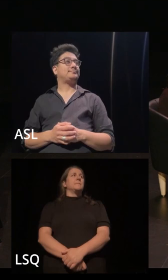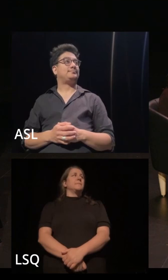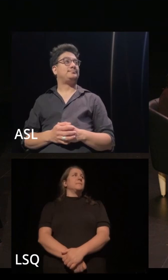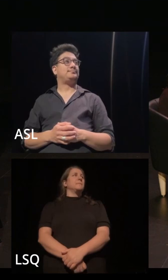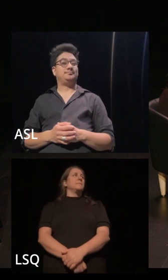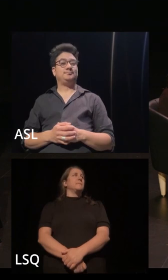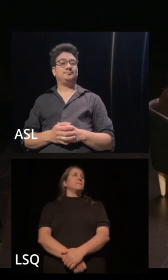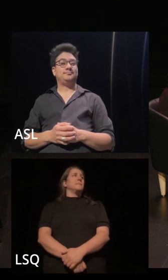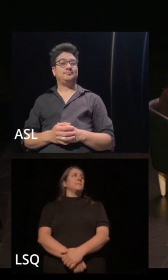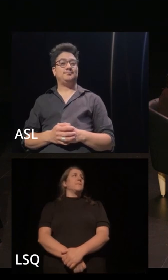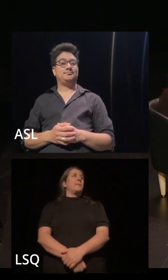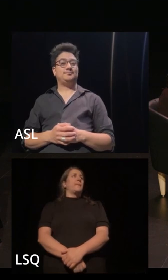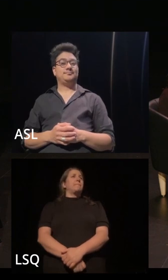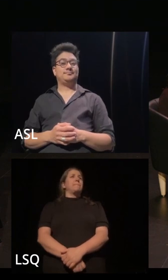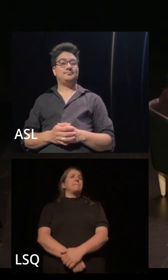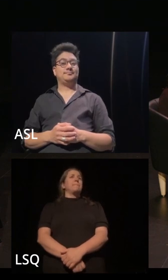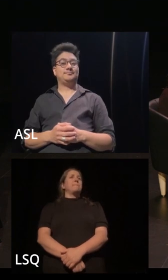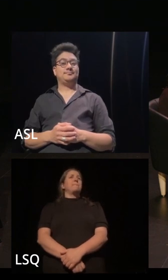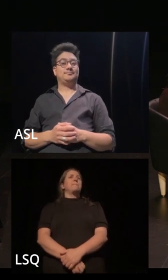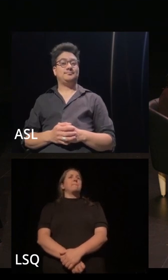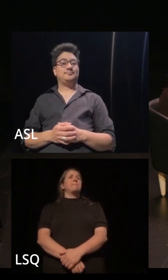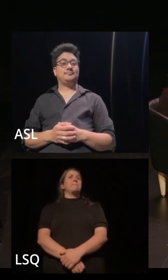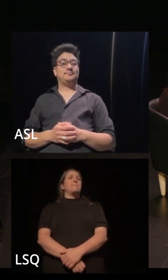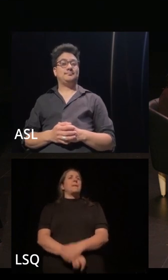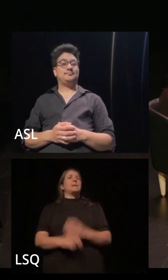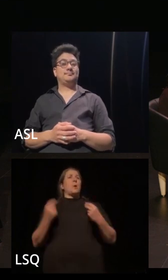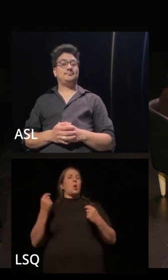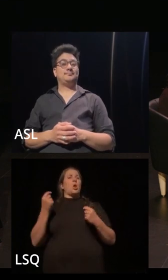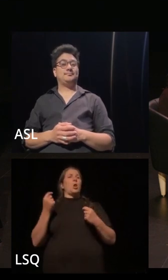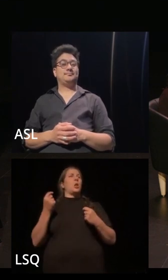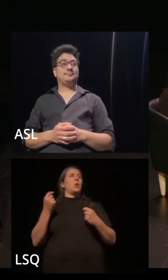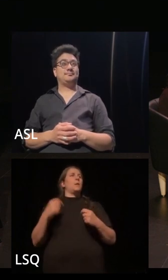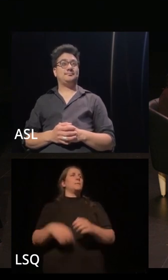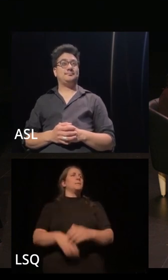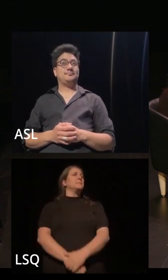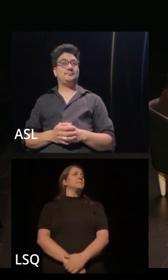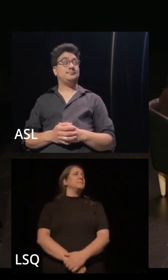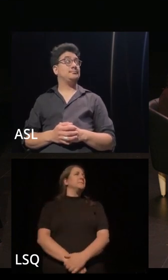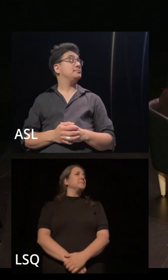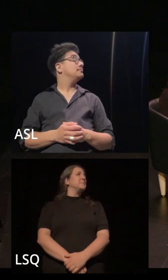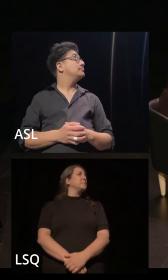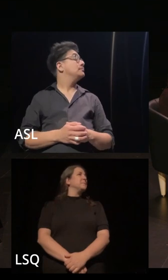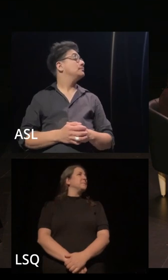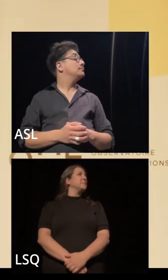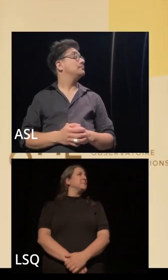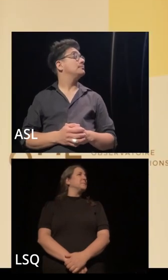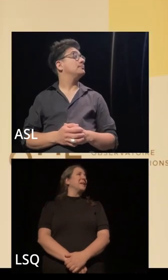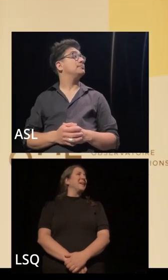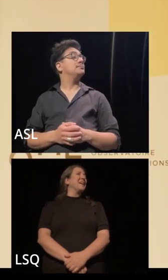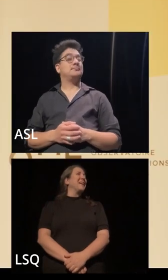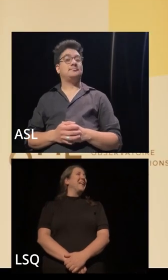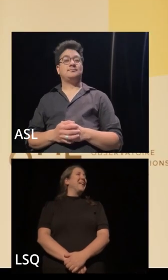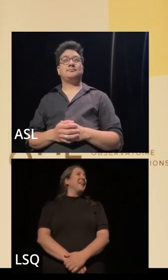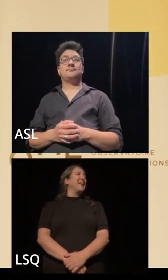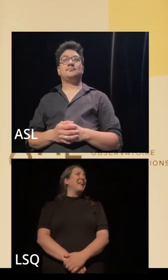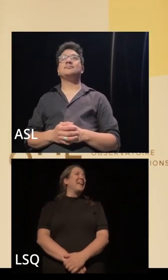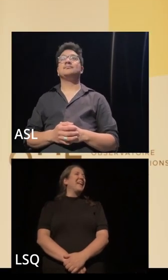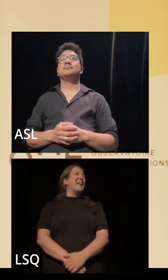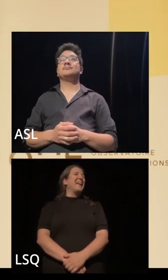la cultura vasca, ¿no? Los deportes, perdón. Ah, désolé. En